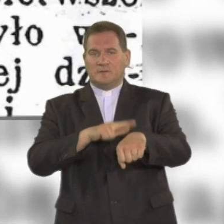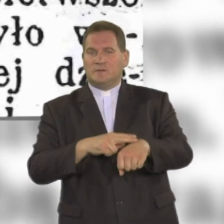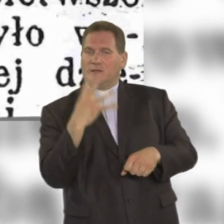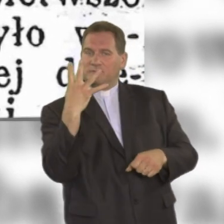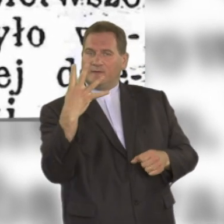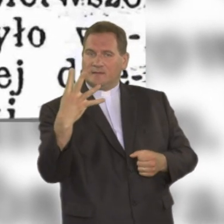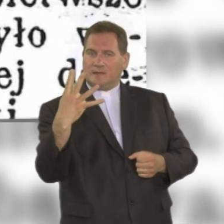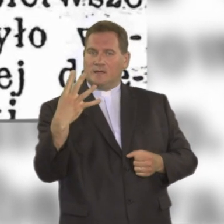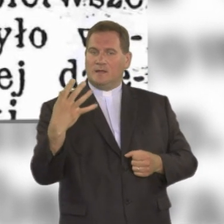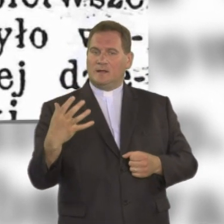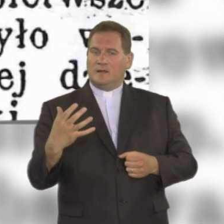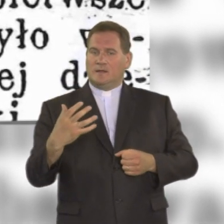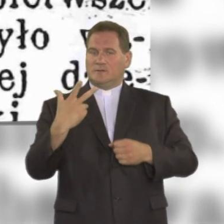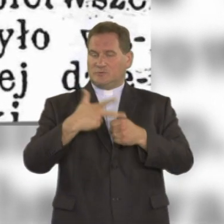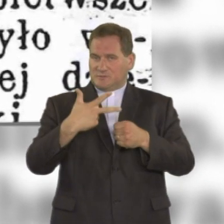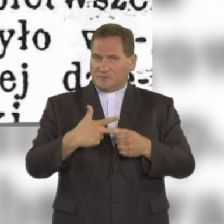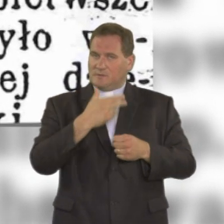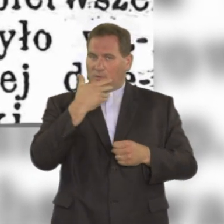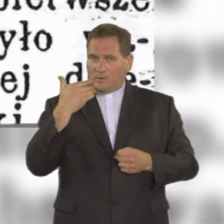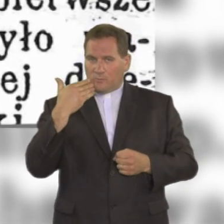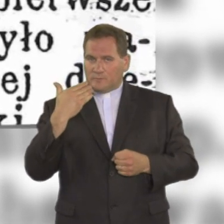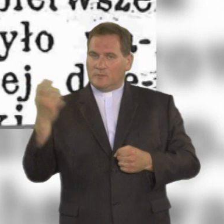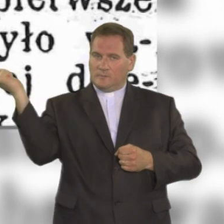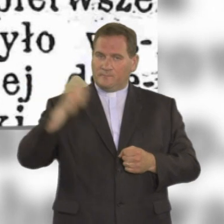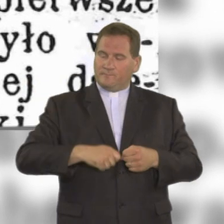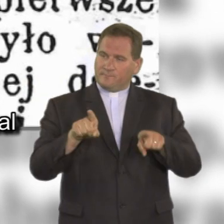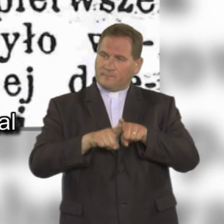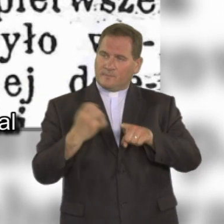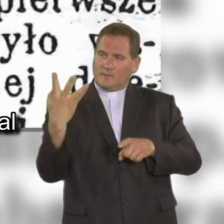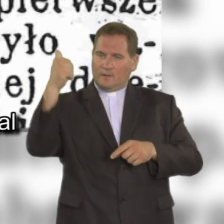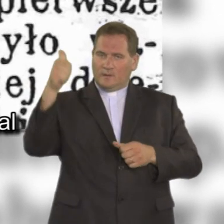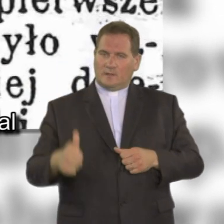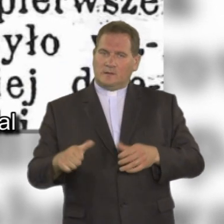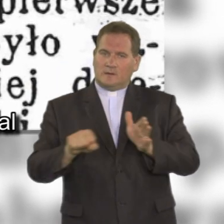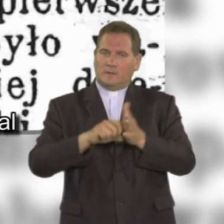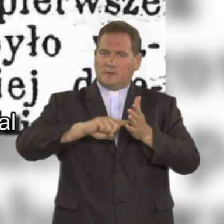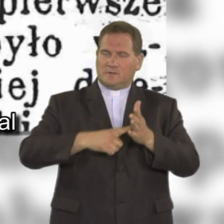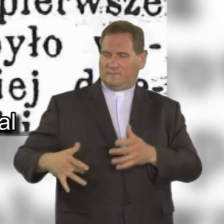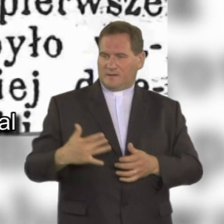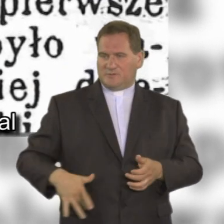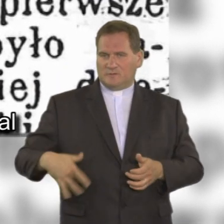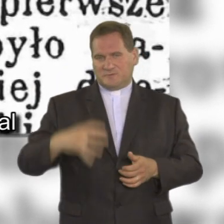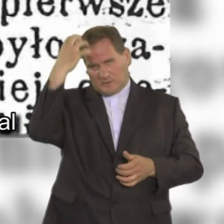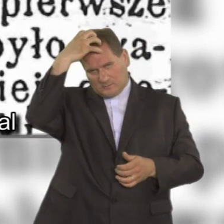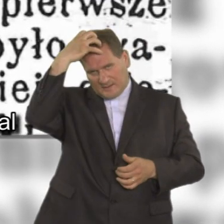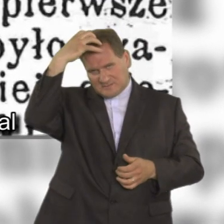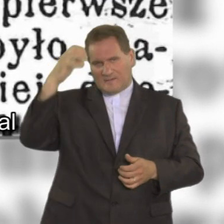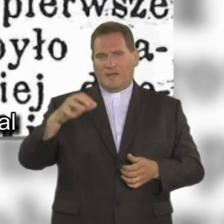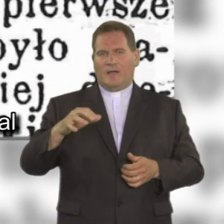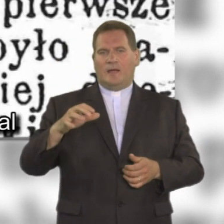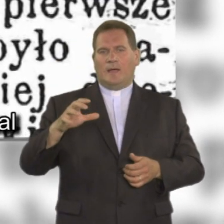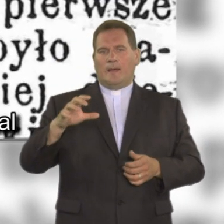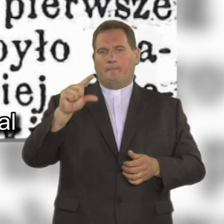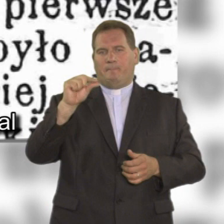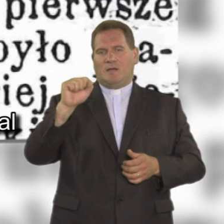godzinie 4:30 po południu przybył tą samą lokomotywą do Piotrkowa książę namiestnik Królestwa Feldmarszałek